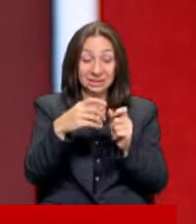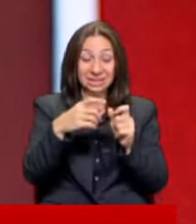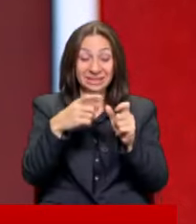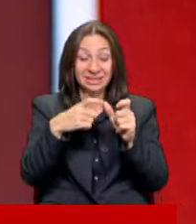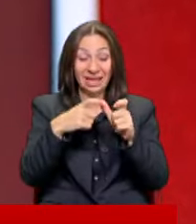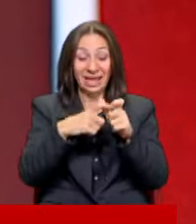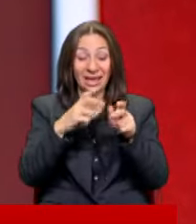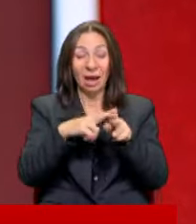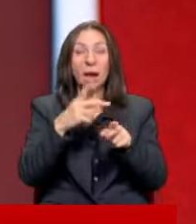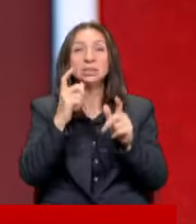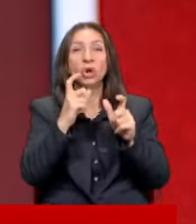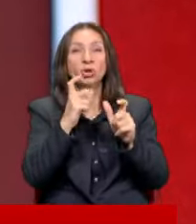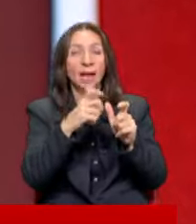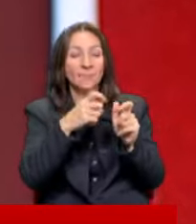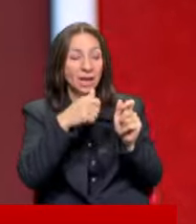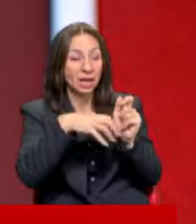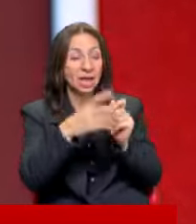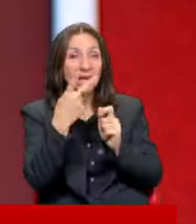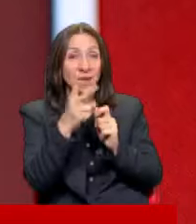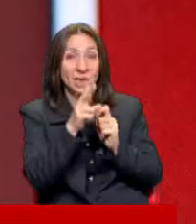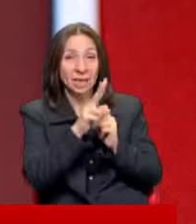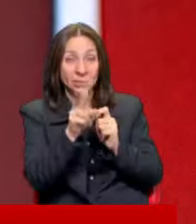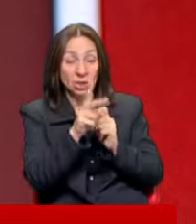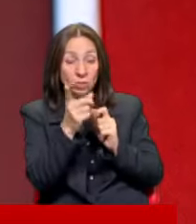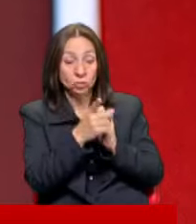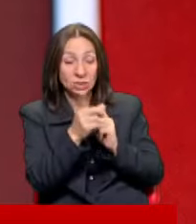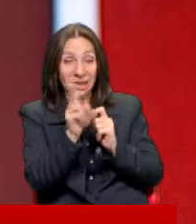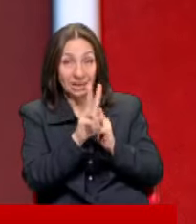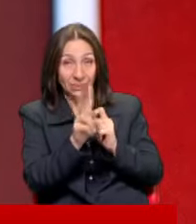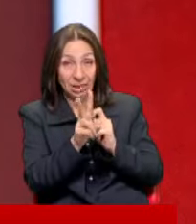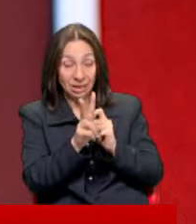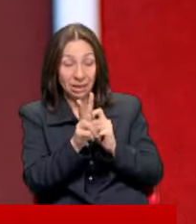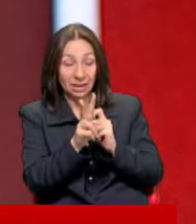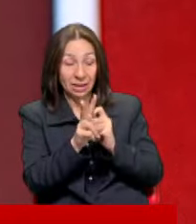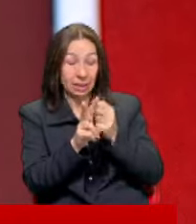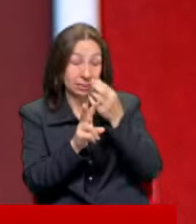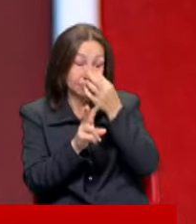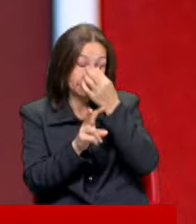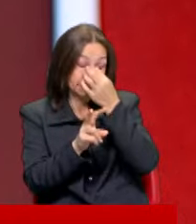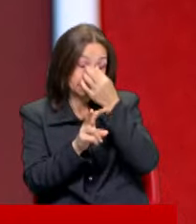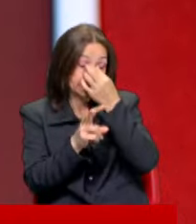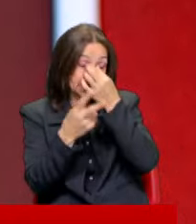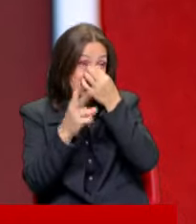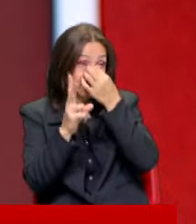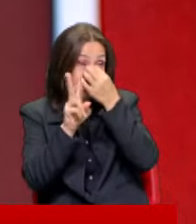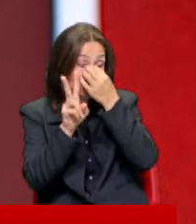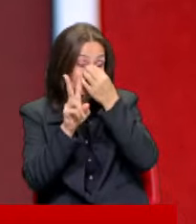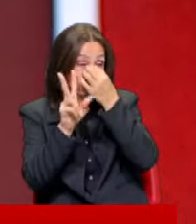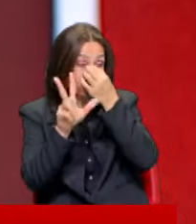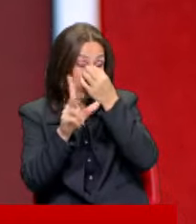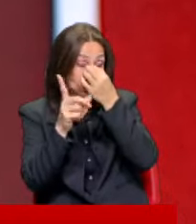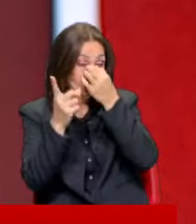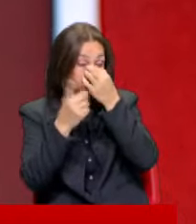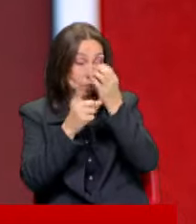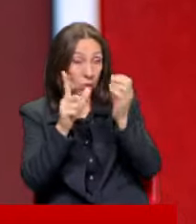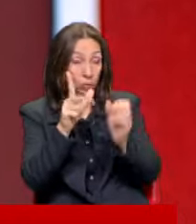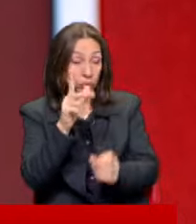güvenlik kurumuna ayrılan pay 2020'de % 120 iken 2023'te % 13'e